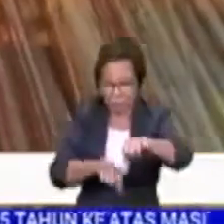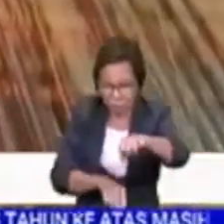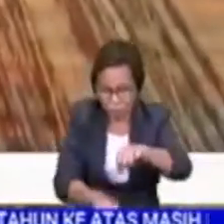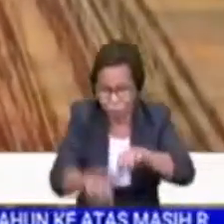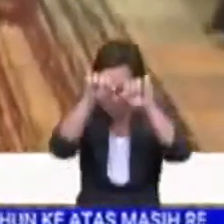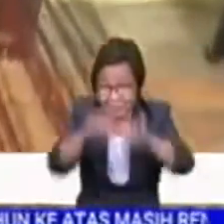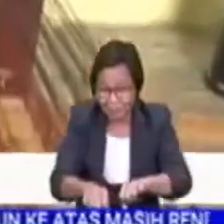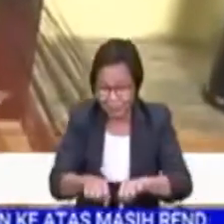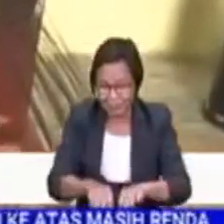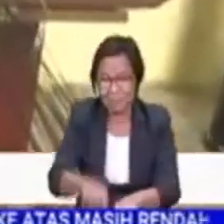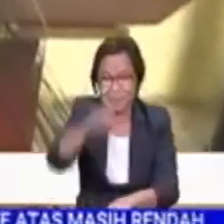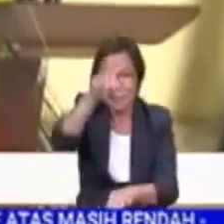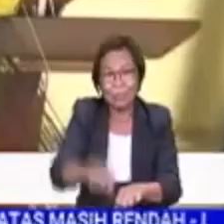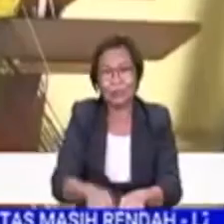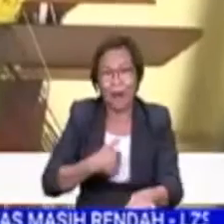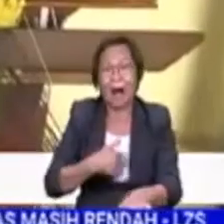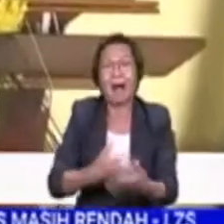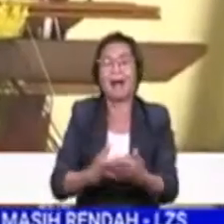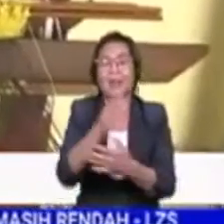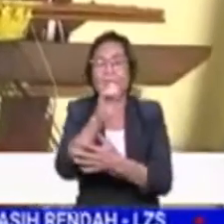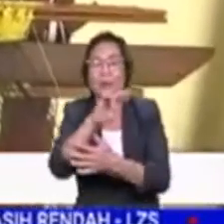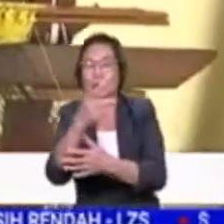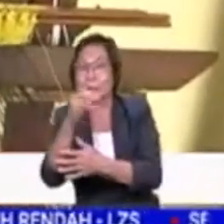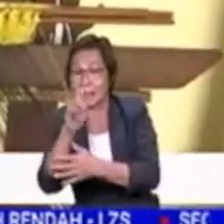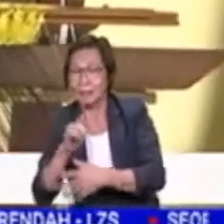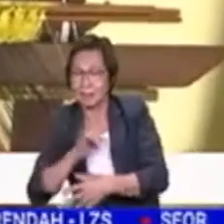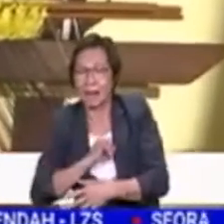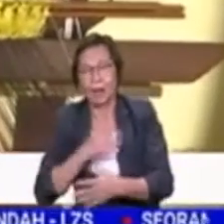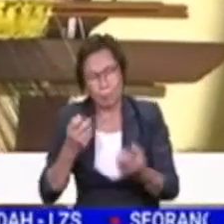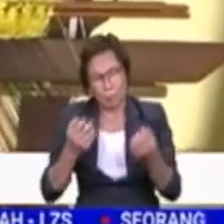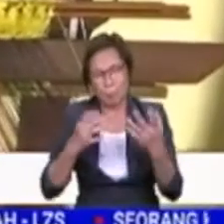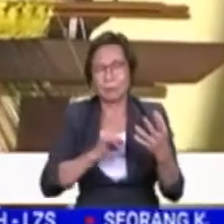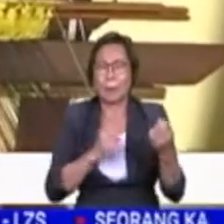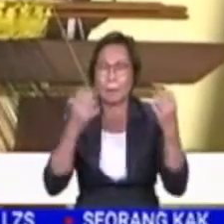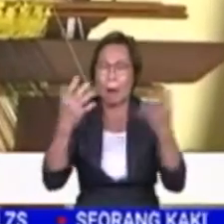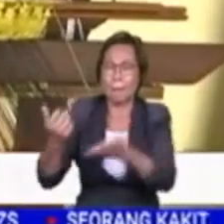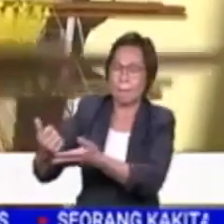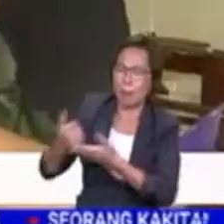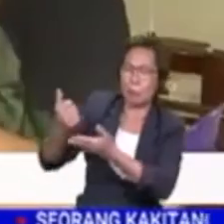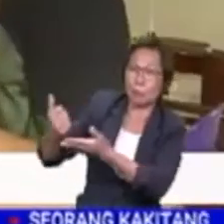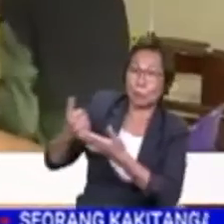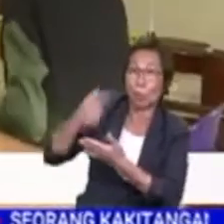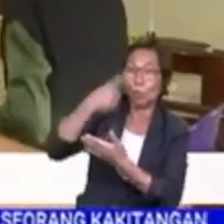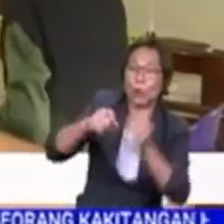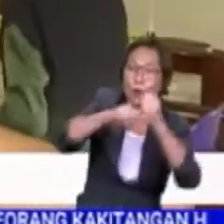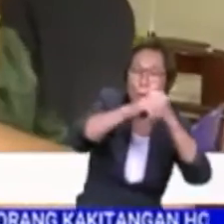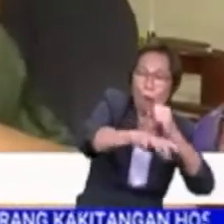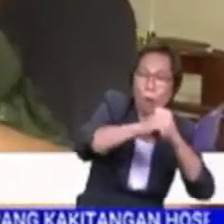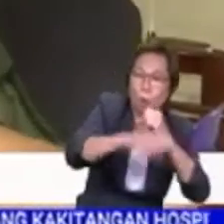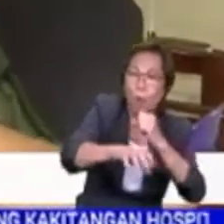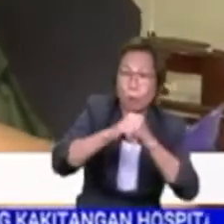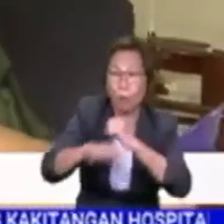Dan saya juga adalah usahawan ACDC di mana saya banyak dibantu untuk